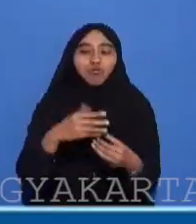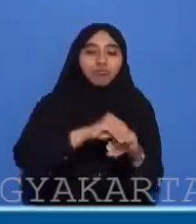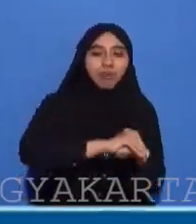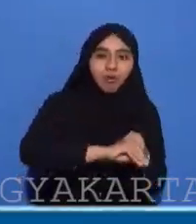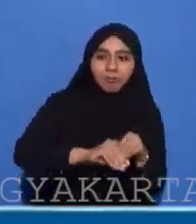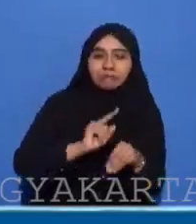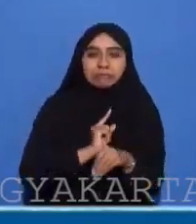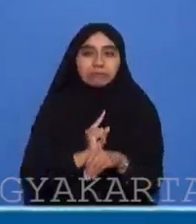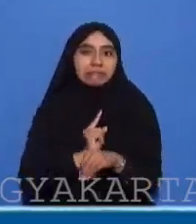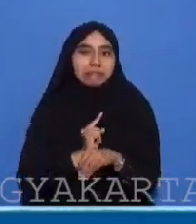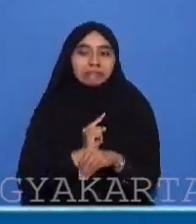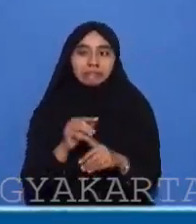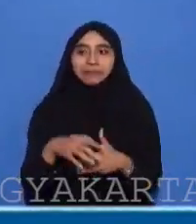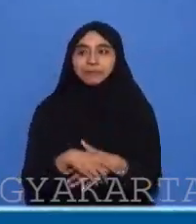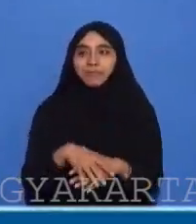tunggal